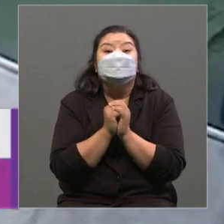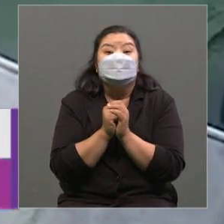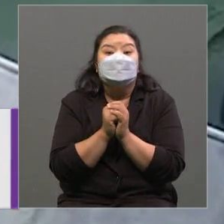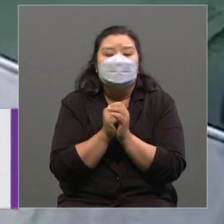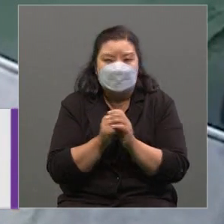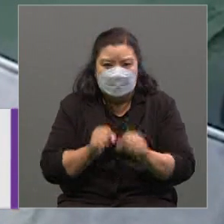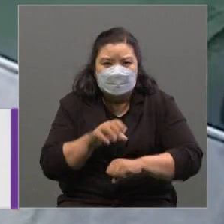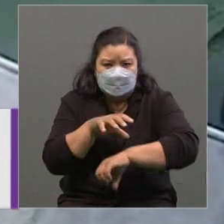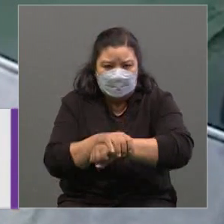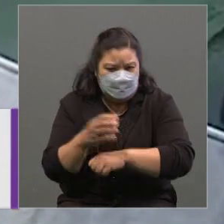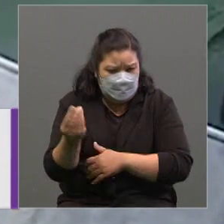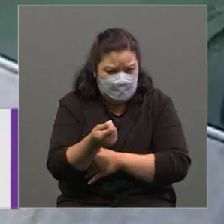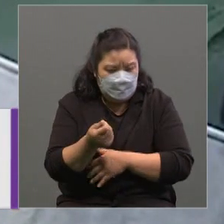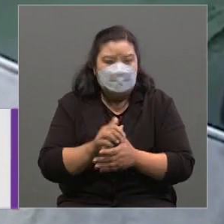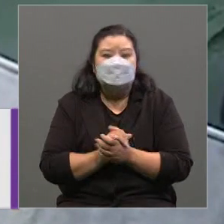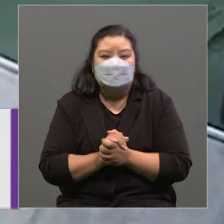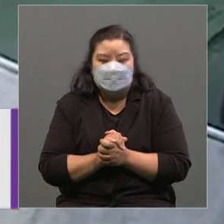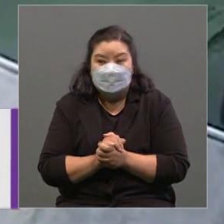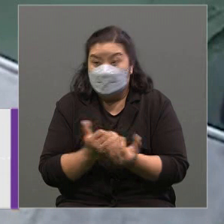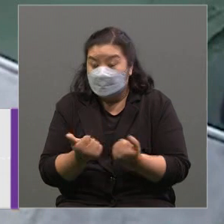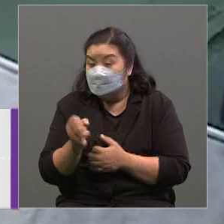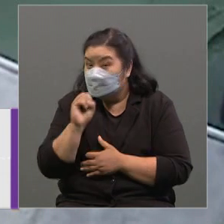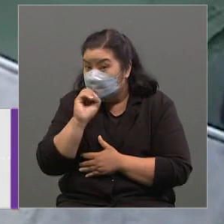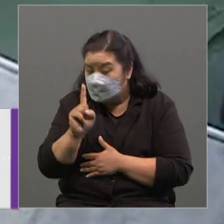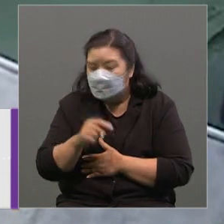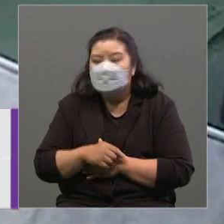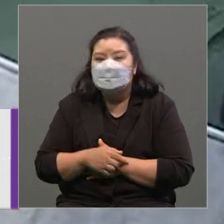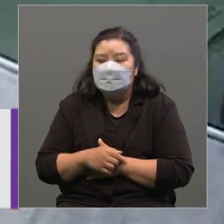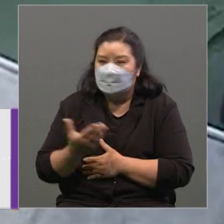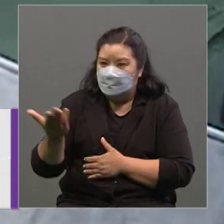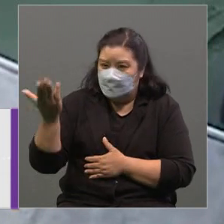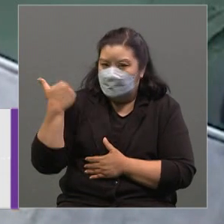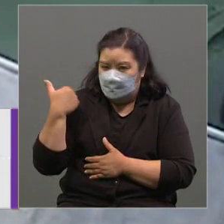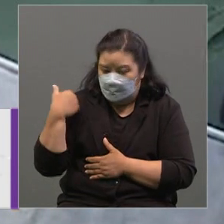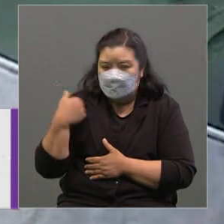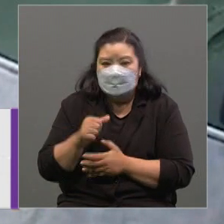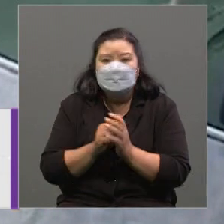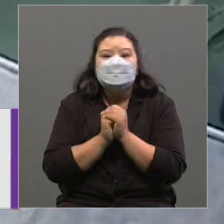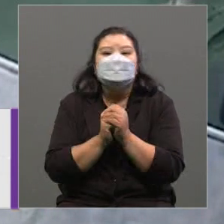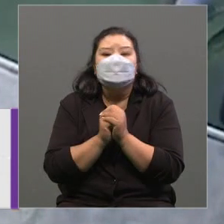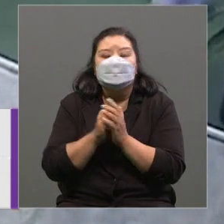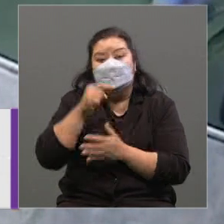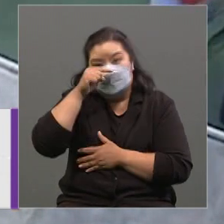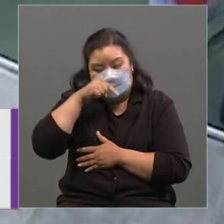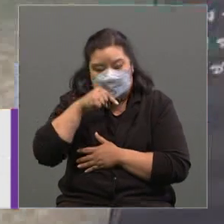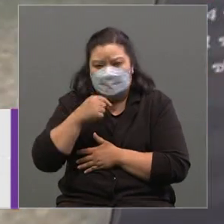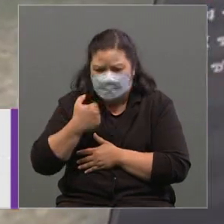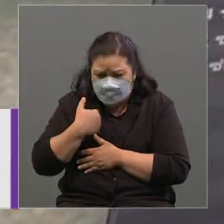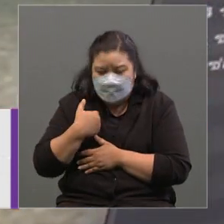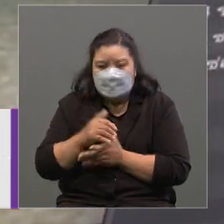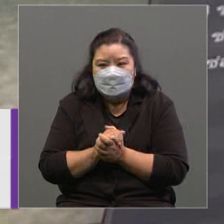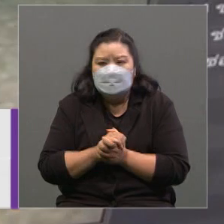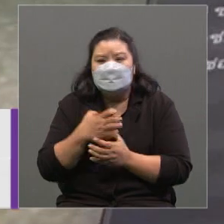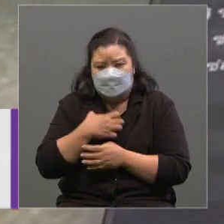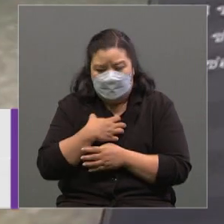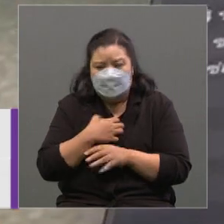เนินการให้รวดเร็วมากยิ่งขึ้นด้วยครับ พร้อมยอมรับนะคะว่าที่ผ่านมาเนี่ยมีเหตุชาวจีนก่อเหตุอาชญากรรมในเมืองไทยมากขึ้นก็กำชับให้เจ้าหน้า